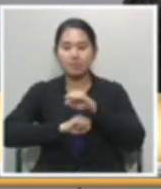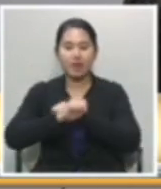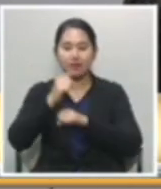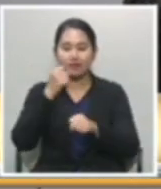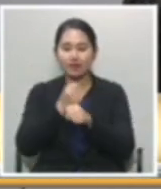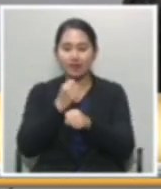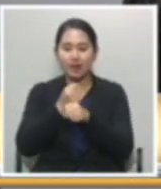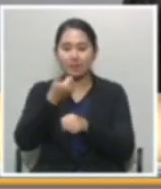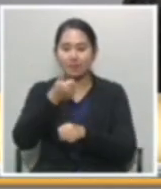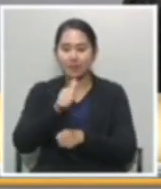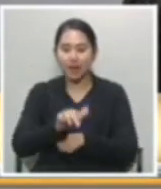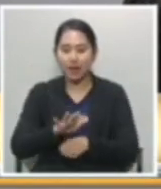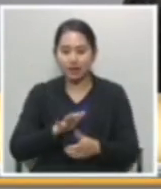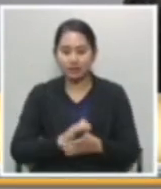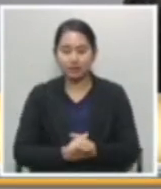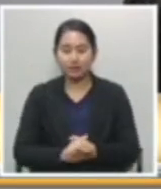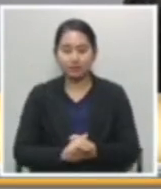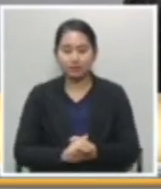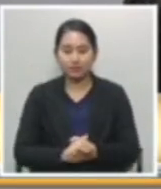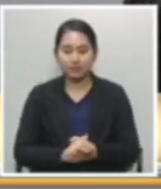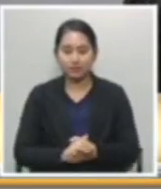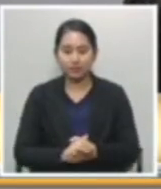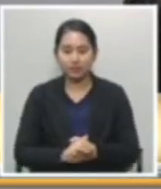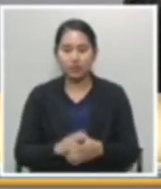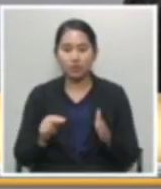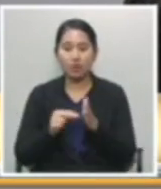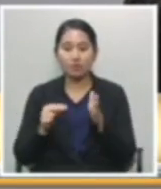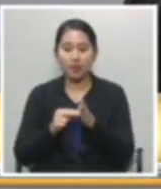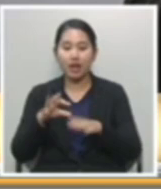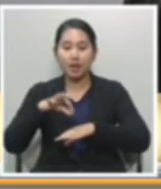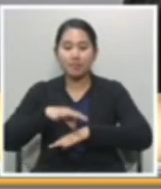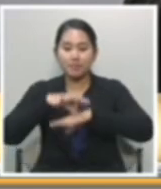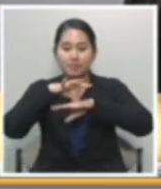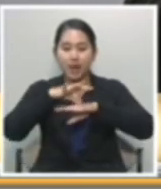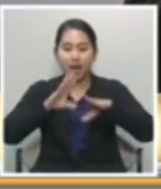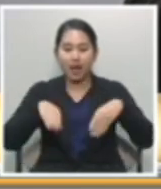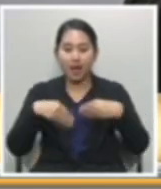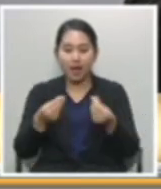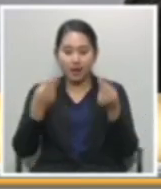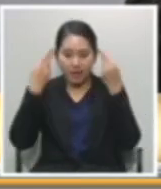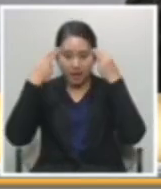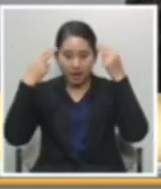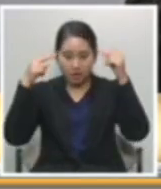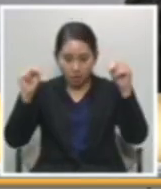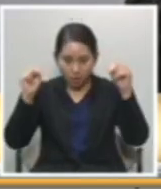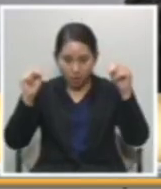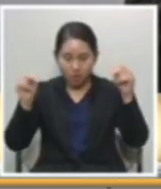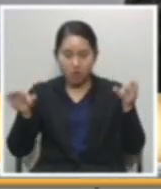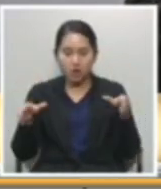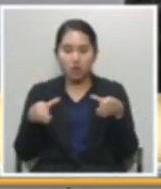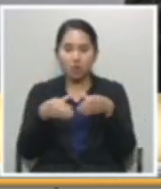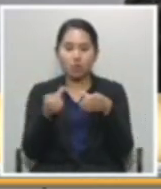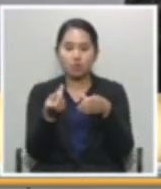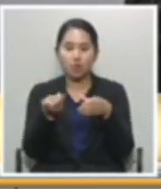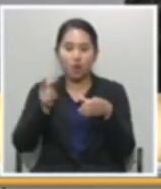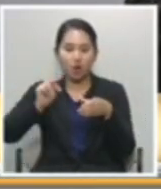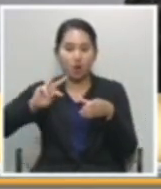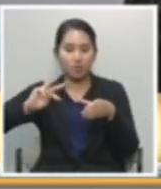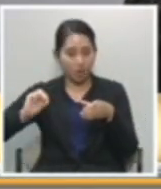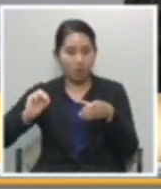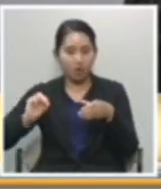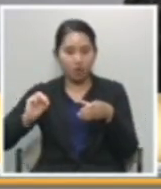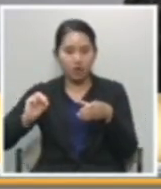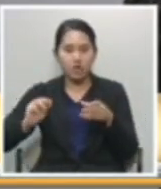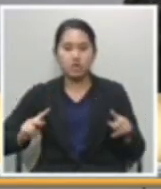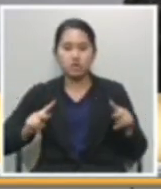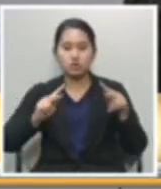ได้ถึงแม้จะได้รับการโปรดเกล้าเป็นนายกรัฐมนตรีแล้วก็ตามได้รับการโปรดเกล้าเป็นรัฐมนตรีนะก